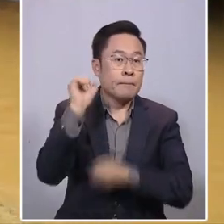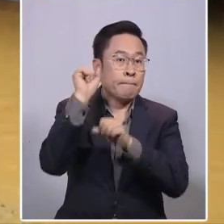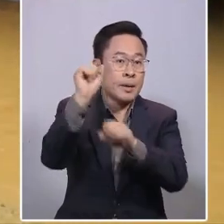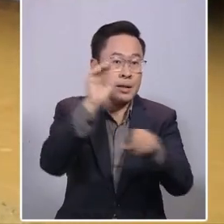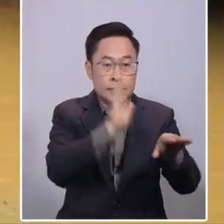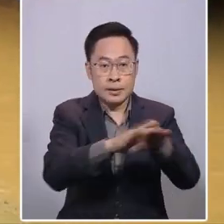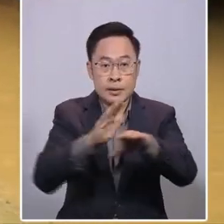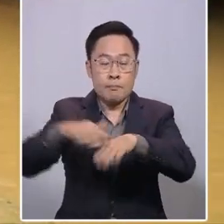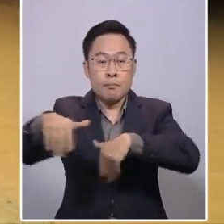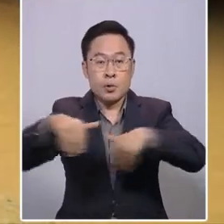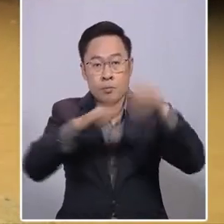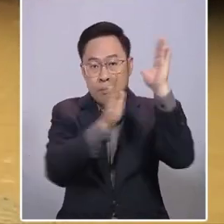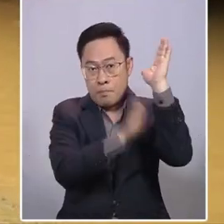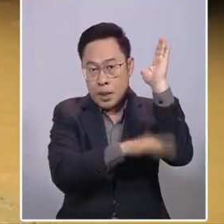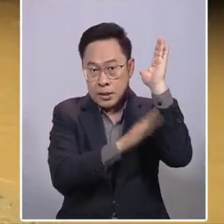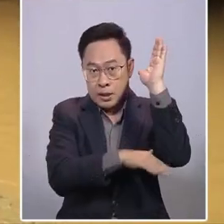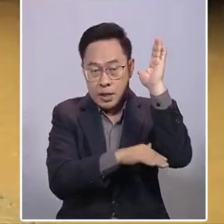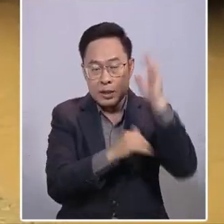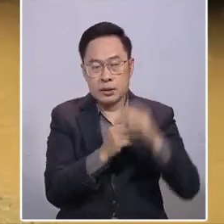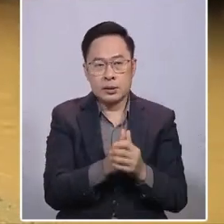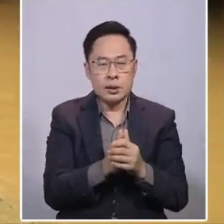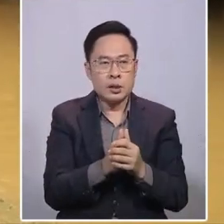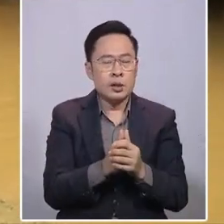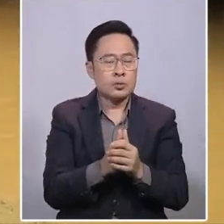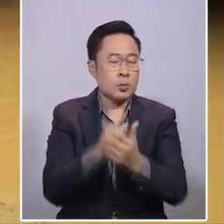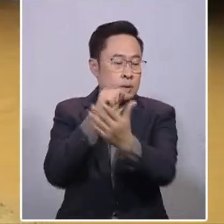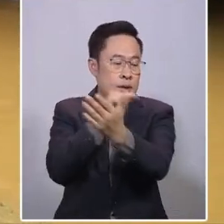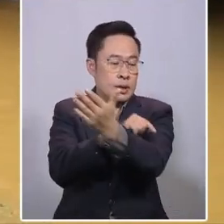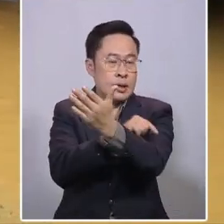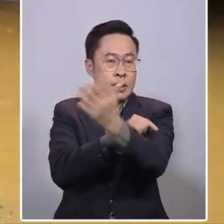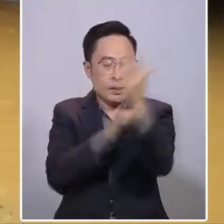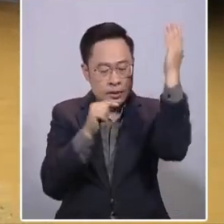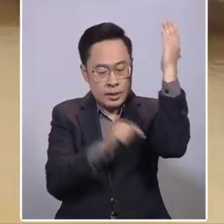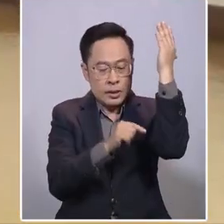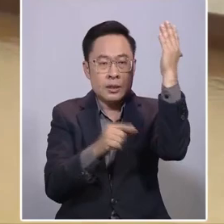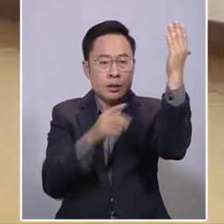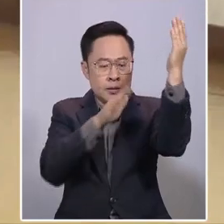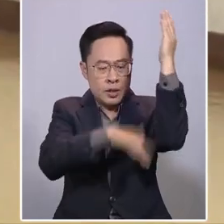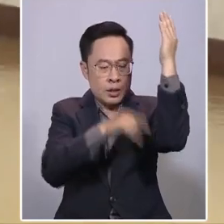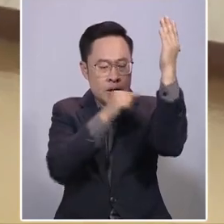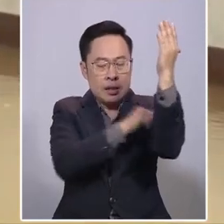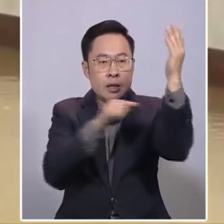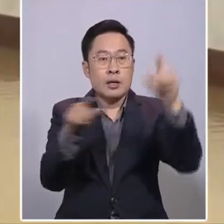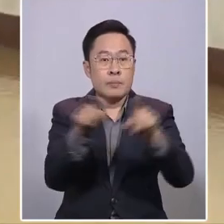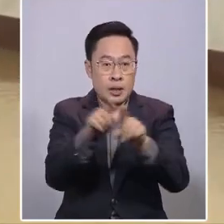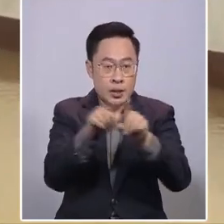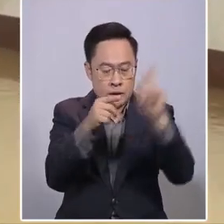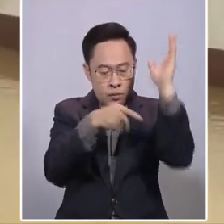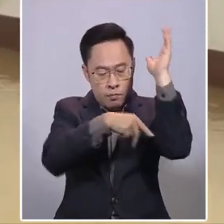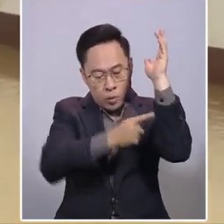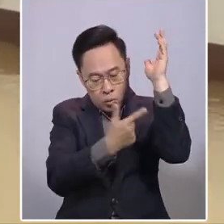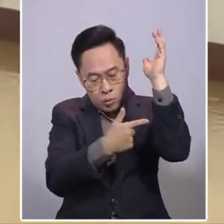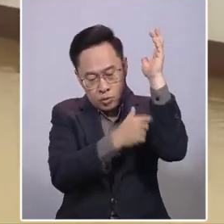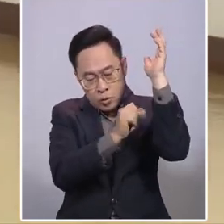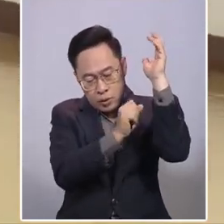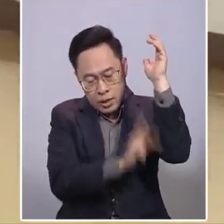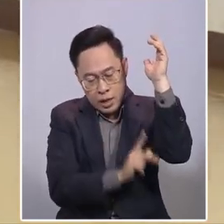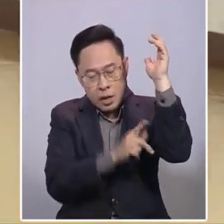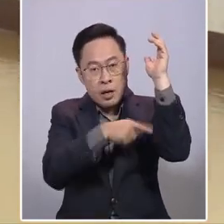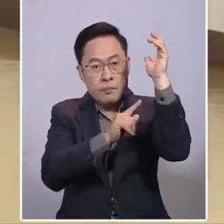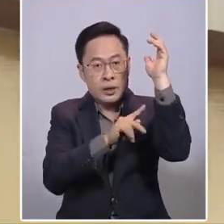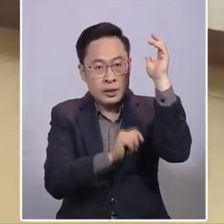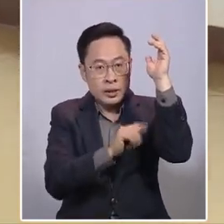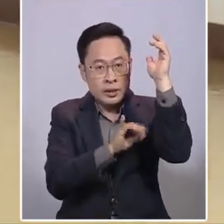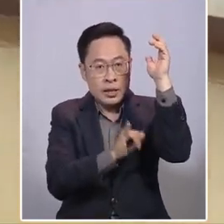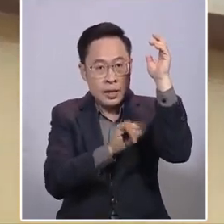ทางภาคใต้นะครับโดยเฉพาะพื้นที่ฝั่งอ่าวไทยตอนล่างนะครับในพื้นที่ของพัทลุงสงขลาปัตตานียะลาน